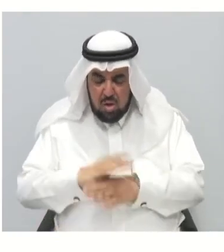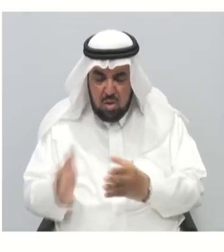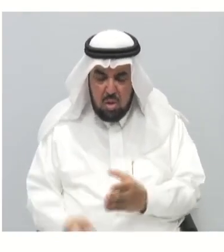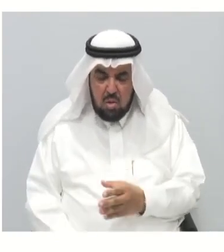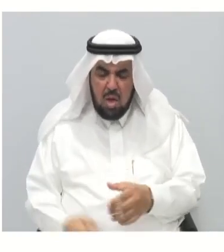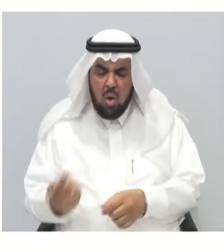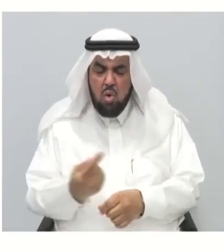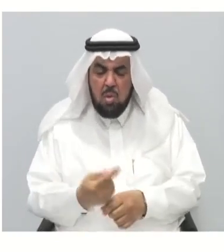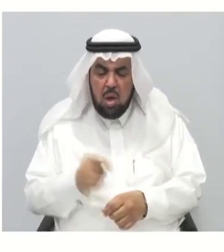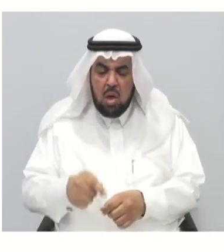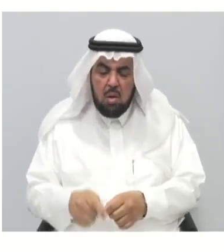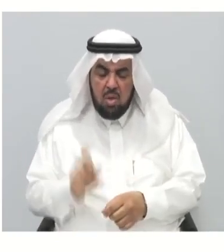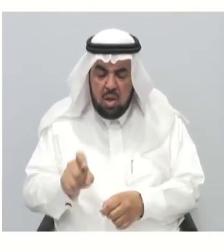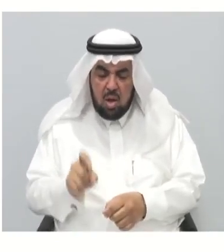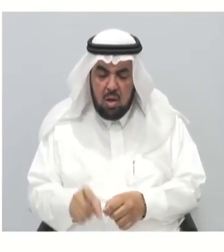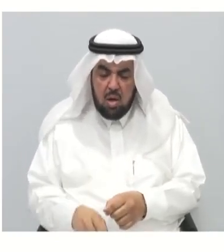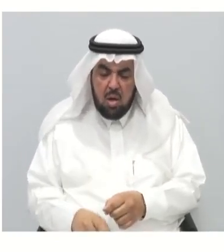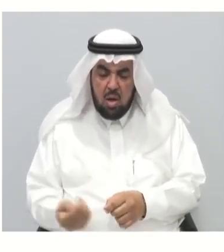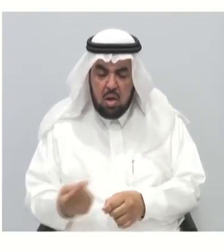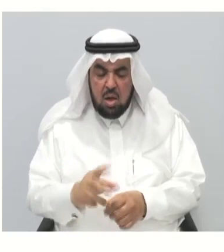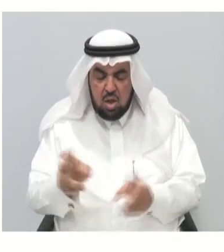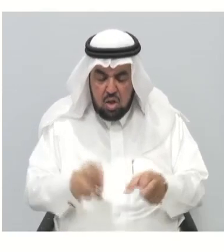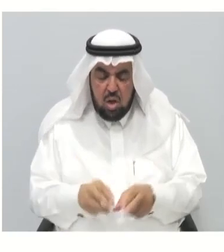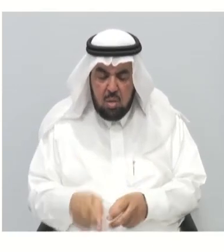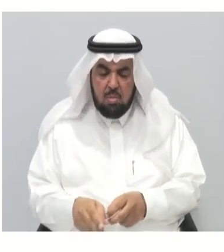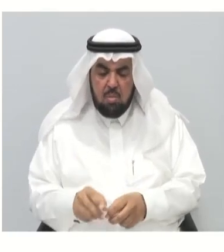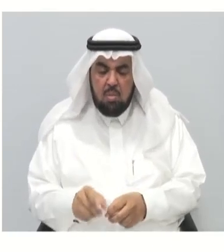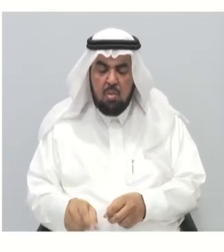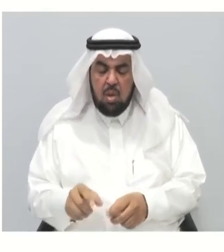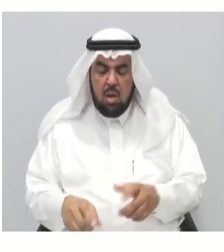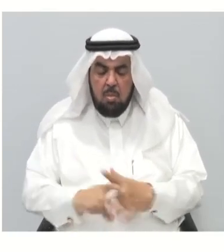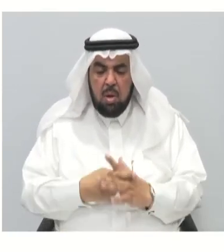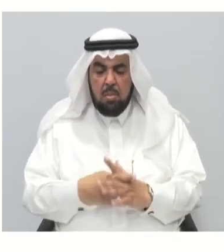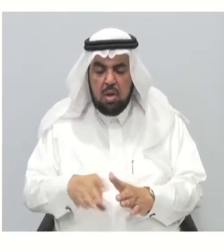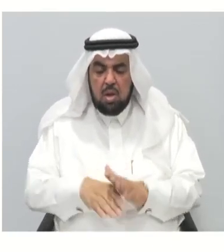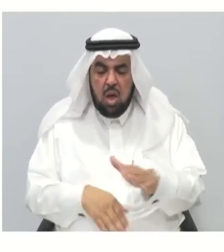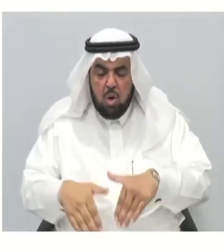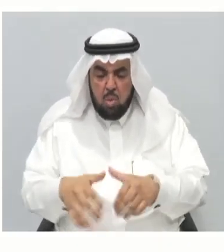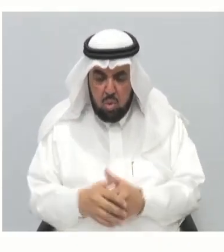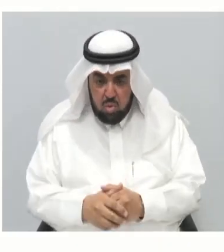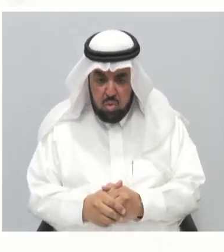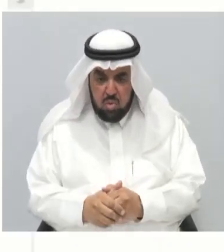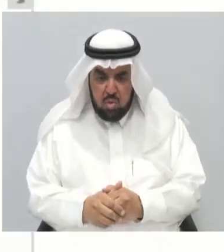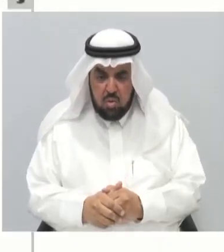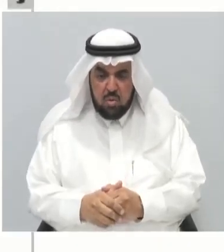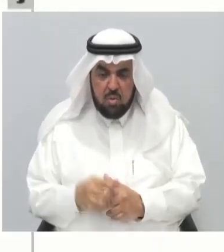الرسومات التي تم الضغط عليها او تم تشكيلها من برمجه الريموت الريبوت